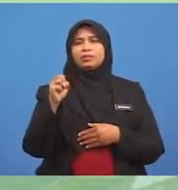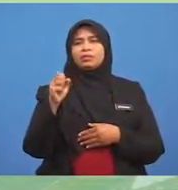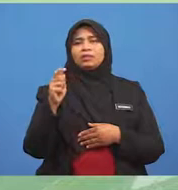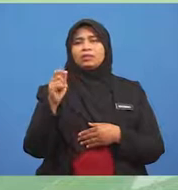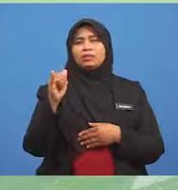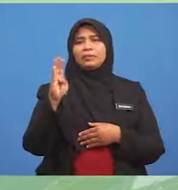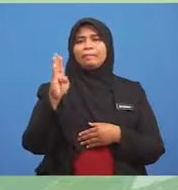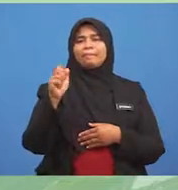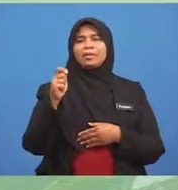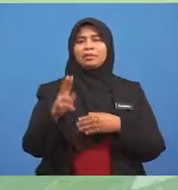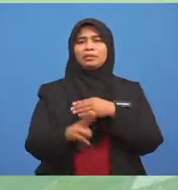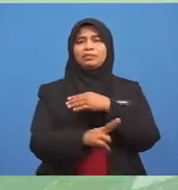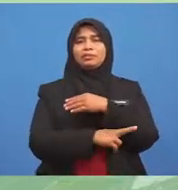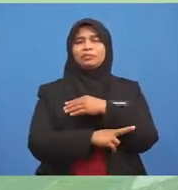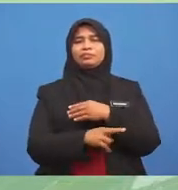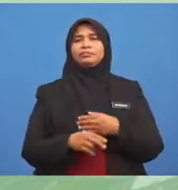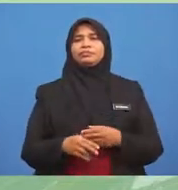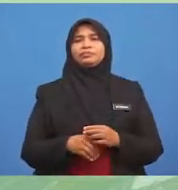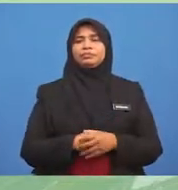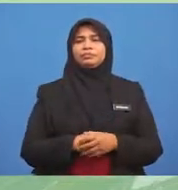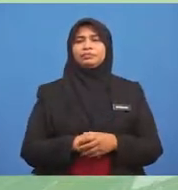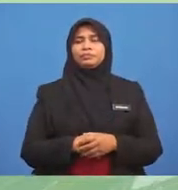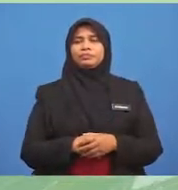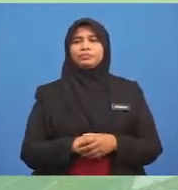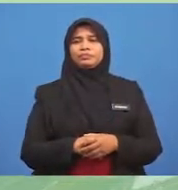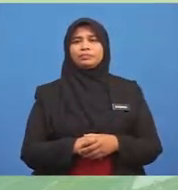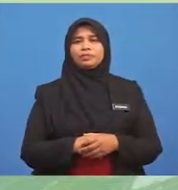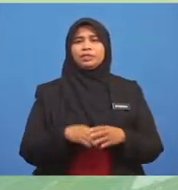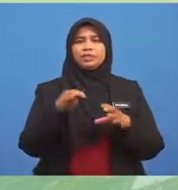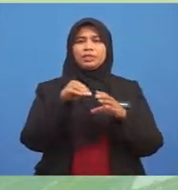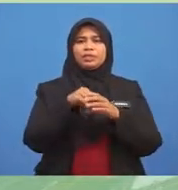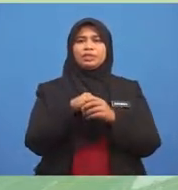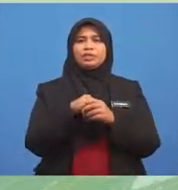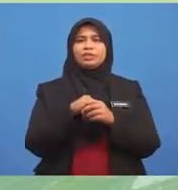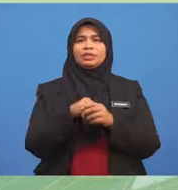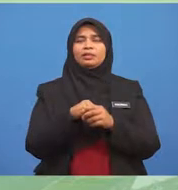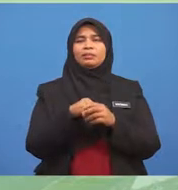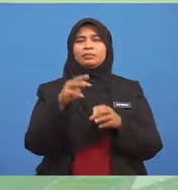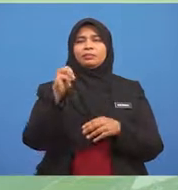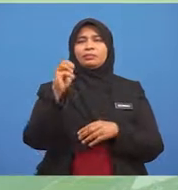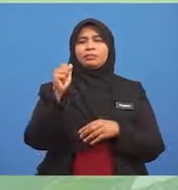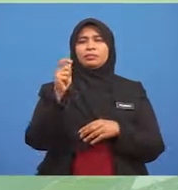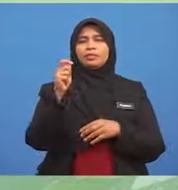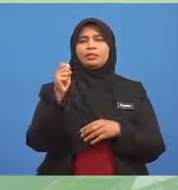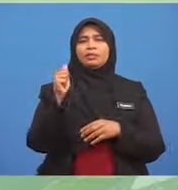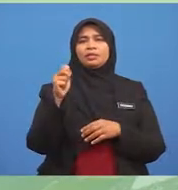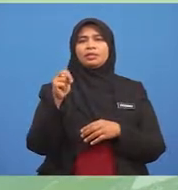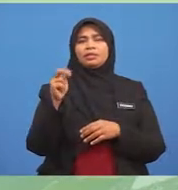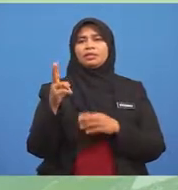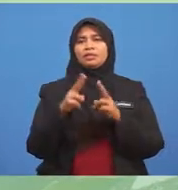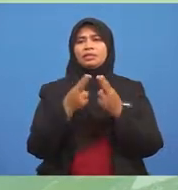daripada hadis yang kita kaji pada hari ini. Dalam matan hadis ini, Nabi Muhammad